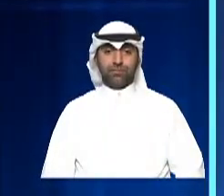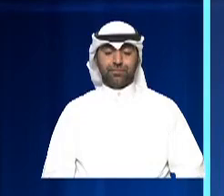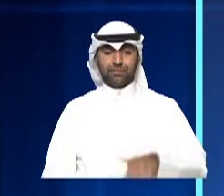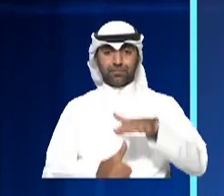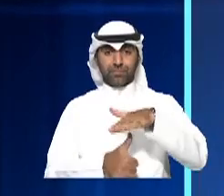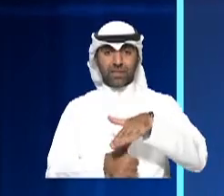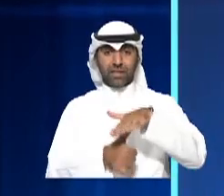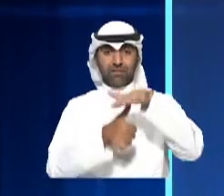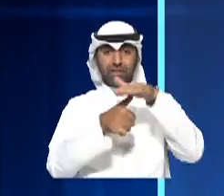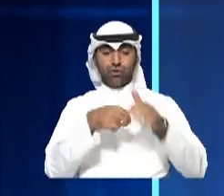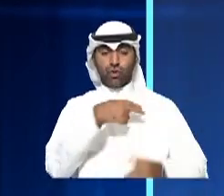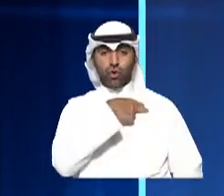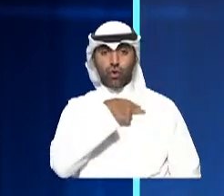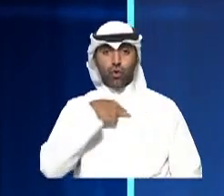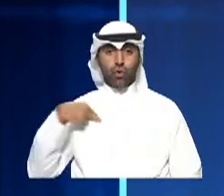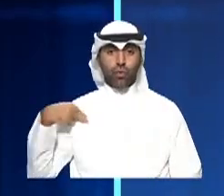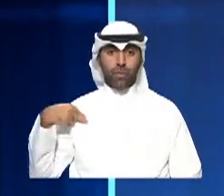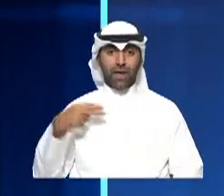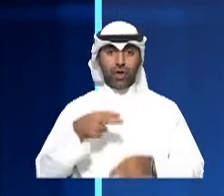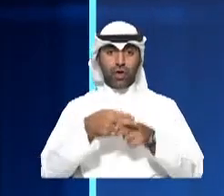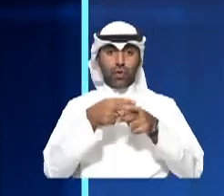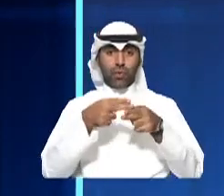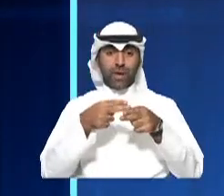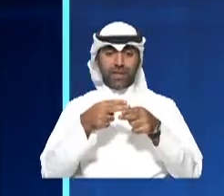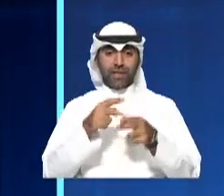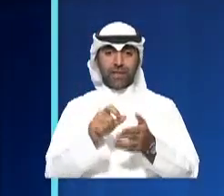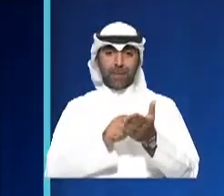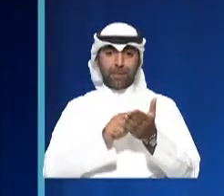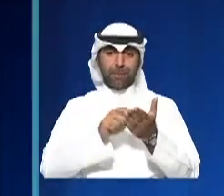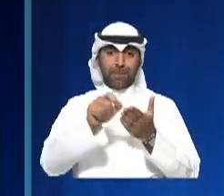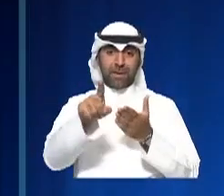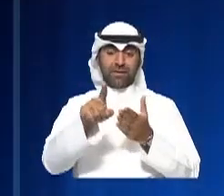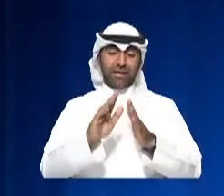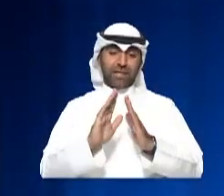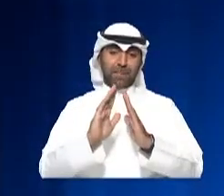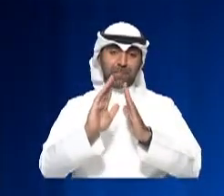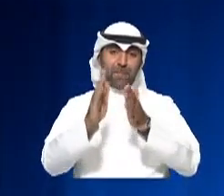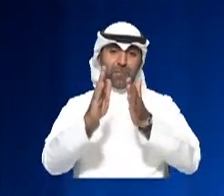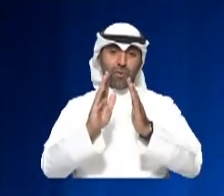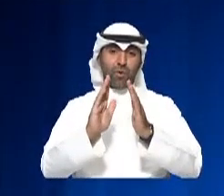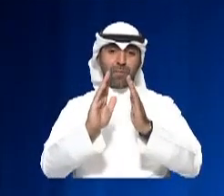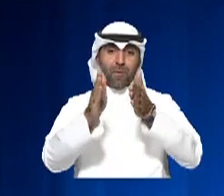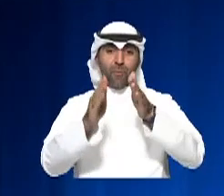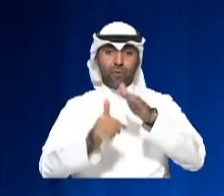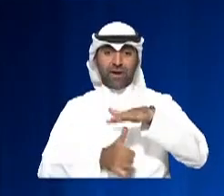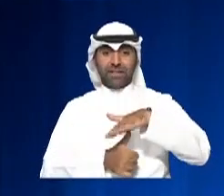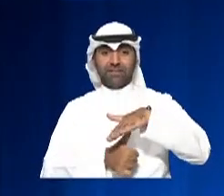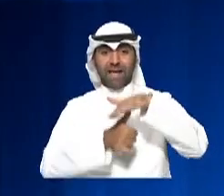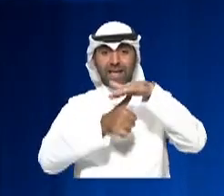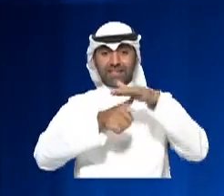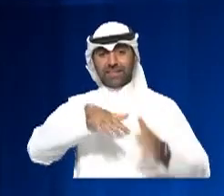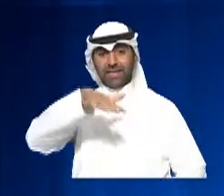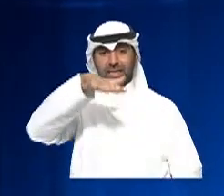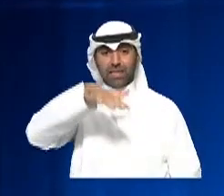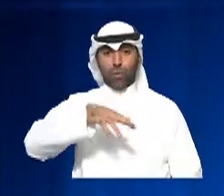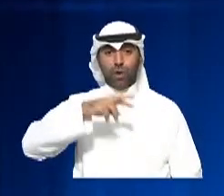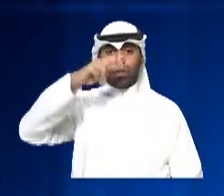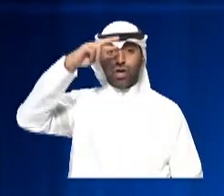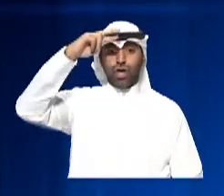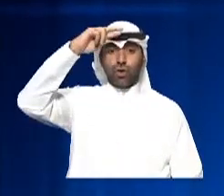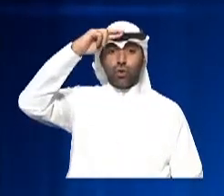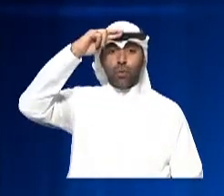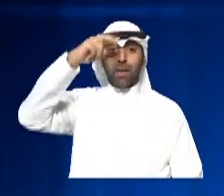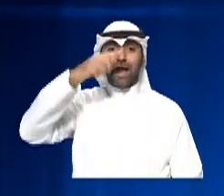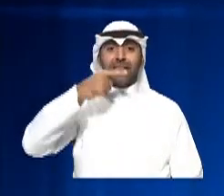كما بعث سمو الشيخ أحمد نواف الأحمد الصباح رئيس مجلس الوزراء حفظه الله ببرقية تهنئة إلى فخامة الرئيس